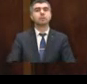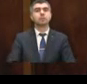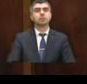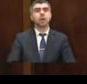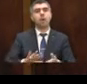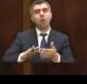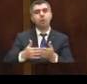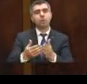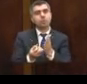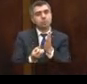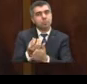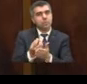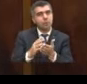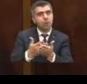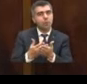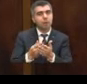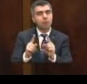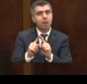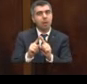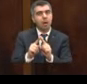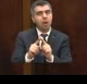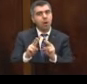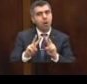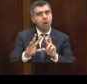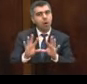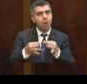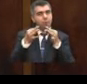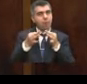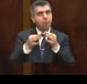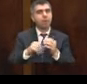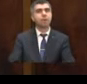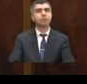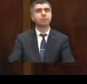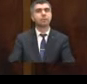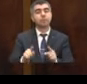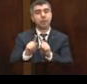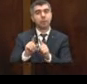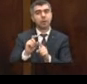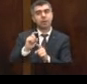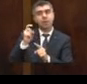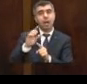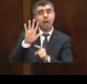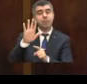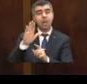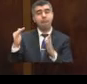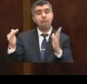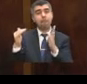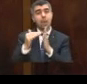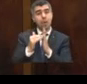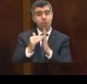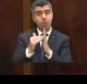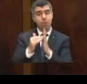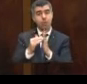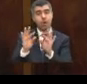وقدمت الكثير كحلول لهذه الجائحة، ومنها ضمان الحد الأدنى للدخل لفائدة 5.5 ملايين من